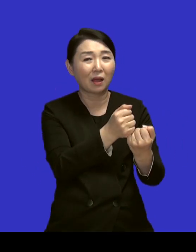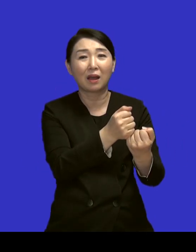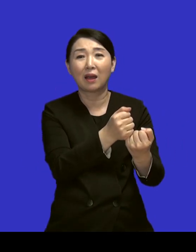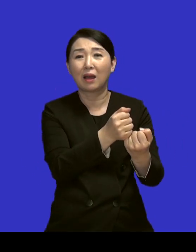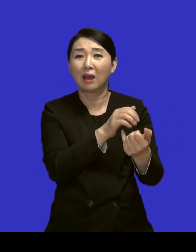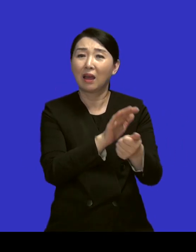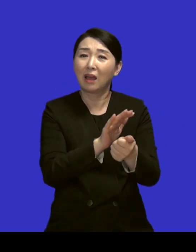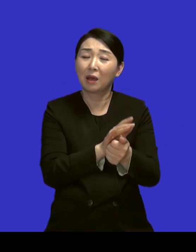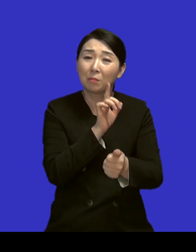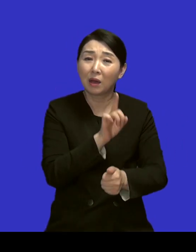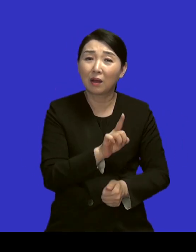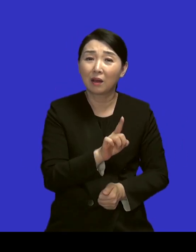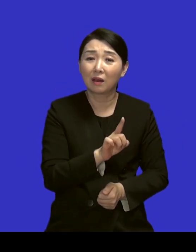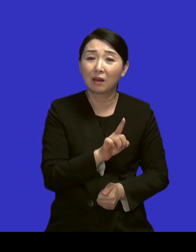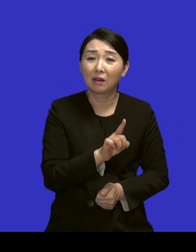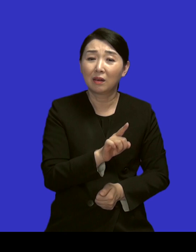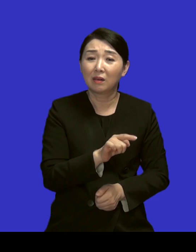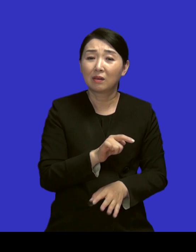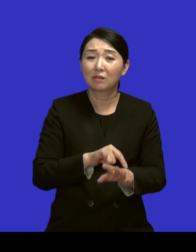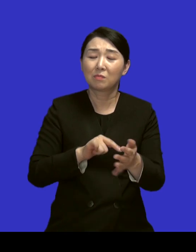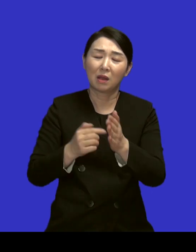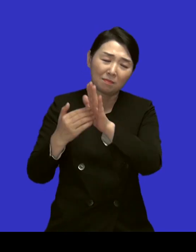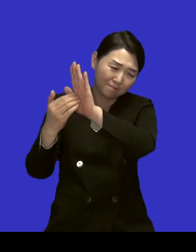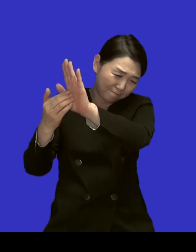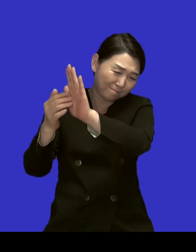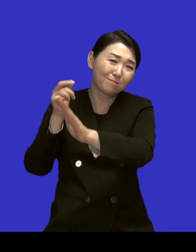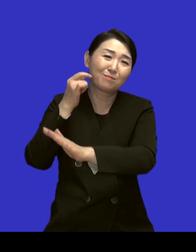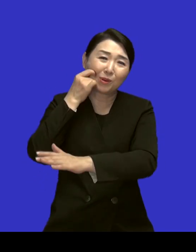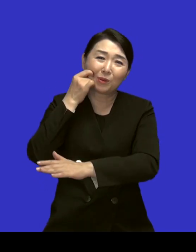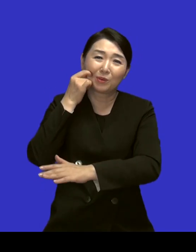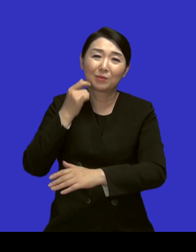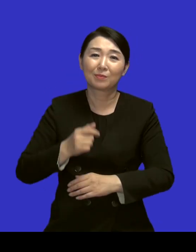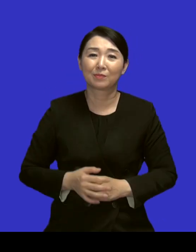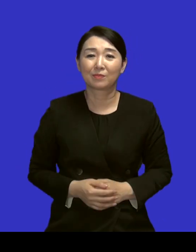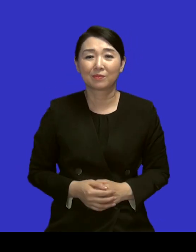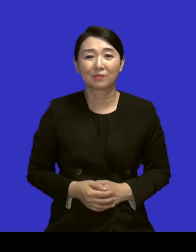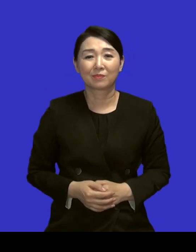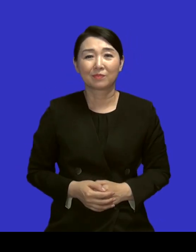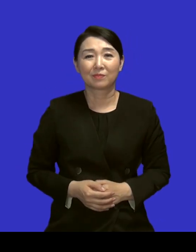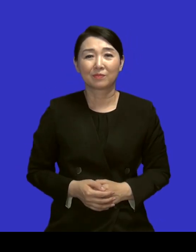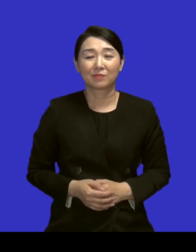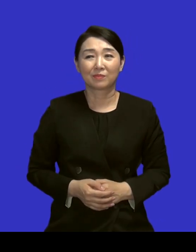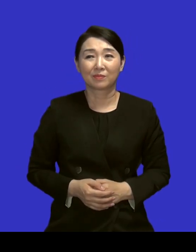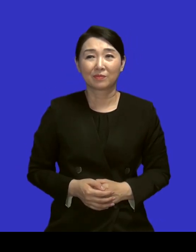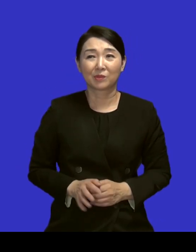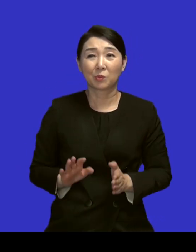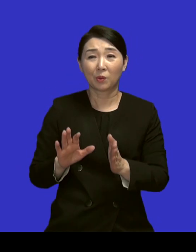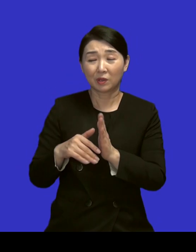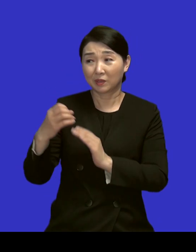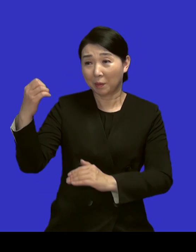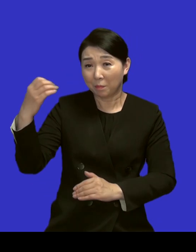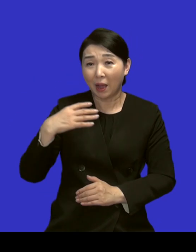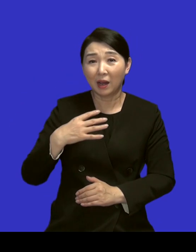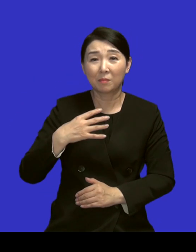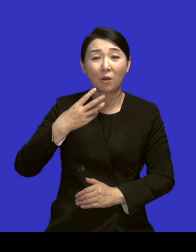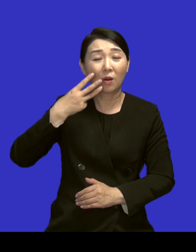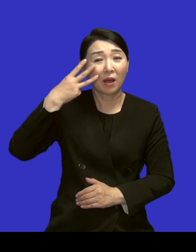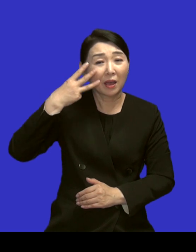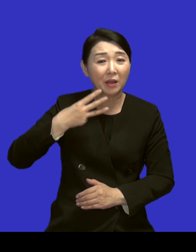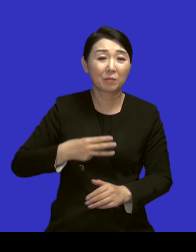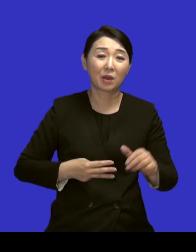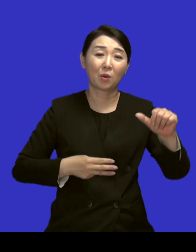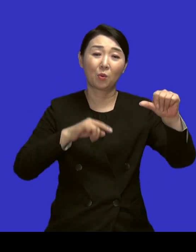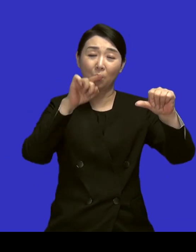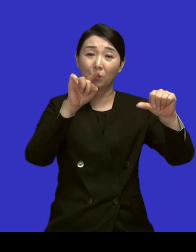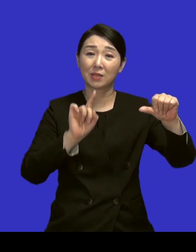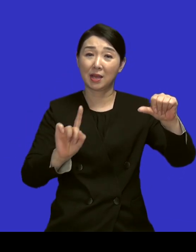그 마음을 막 거절하지 못하겠더라고요. 그리고 그때 주신 말씀이 예레미야 5장 1절